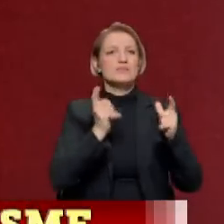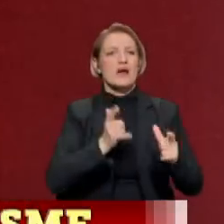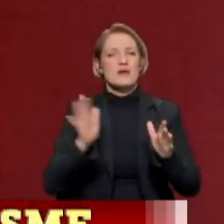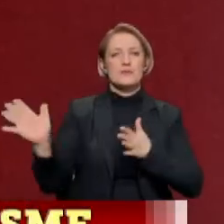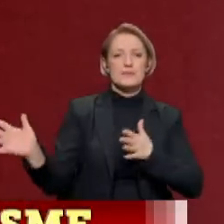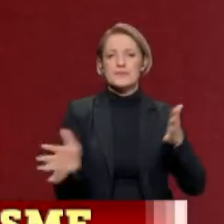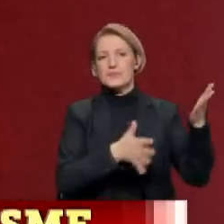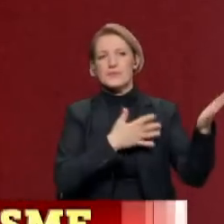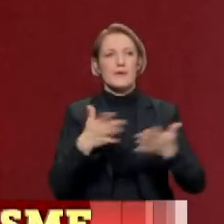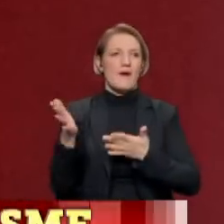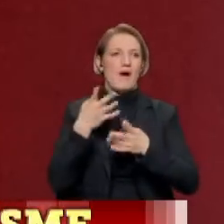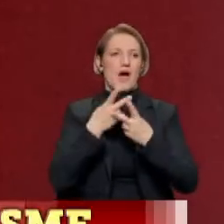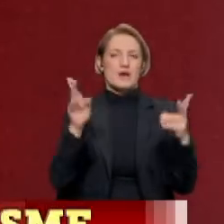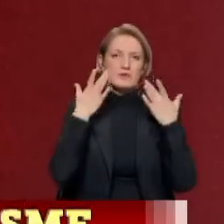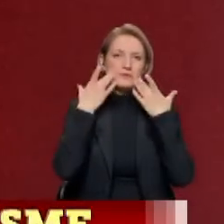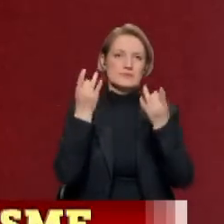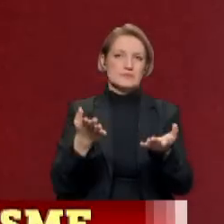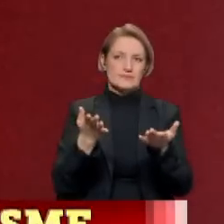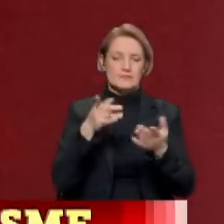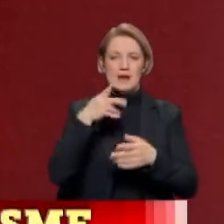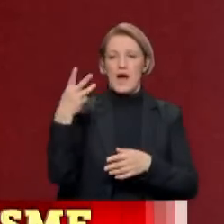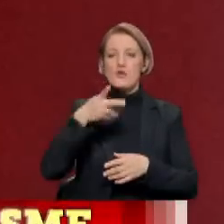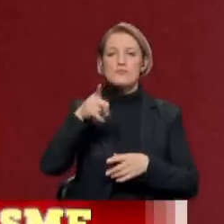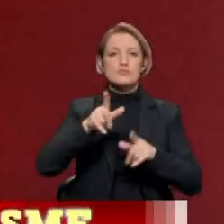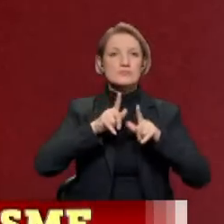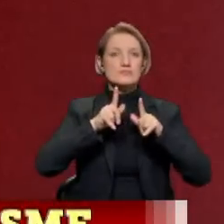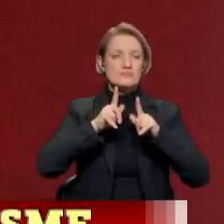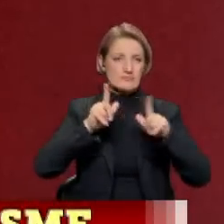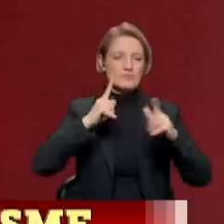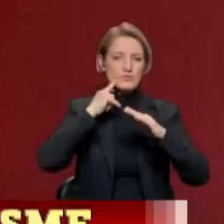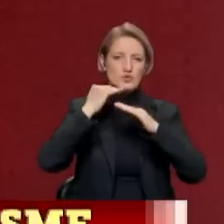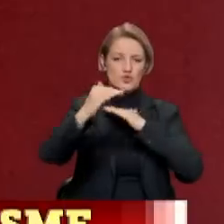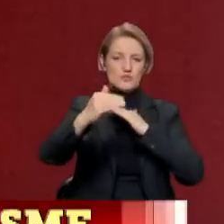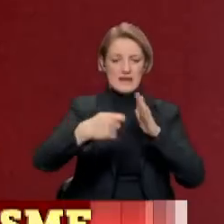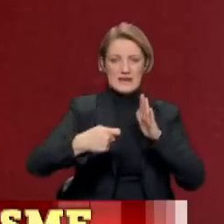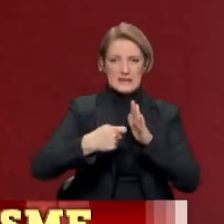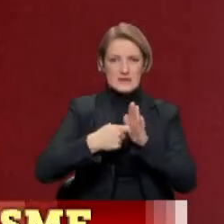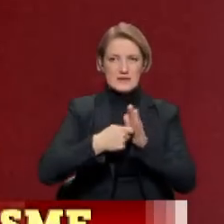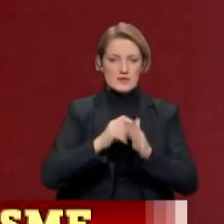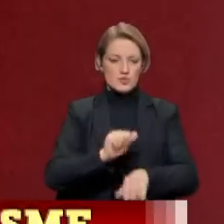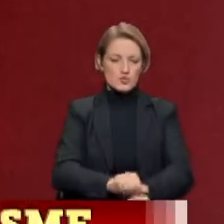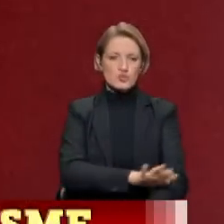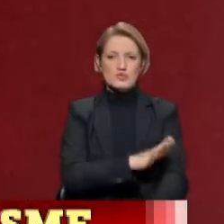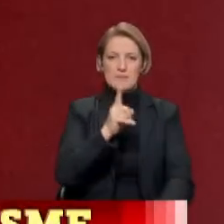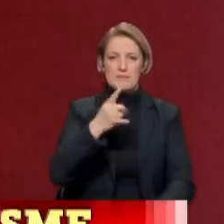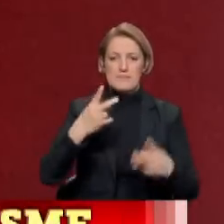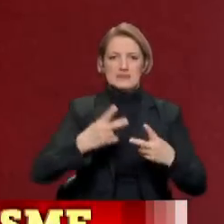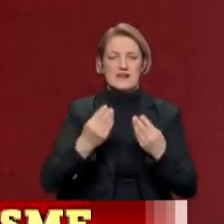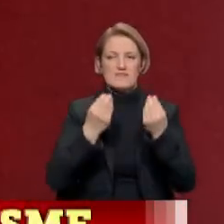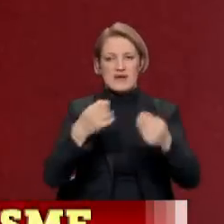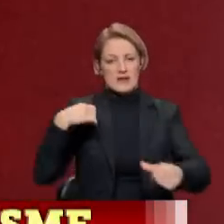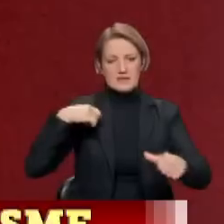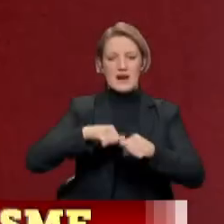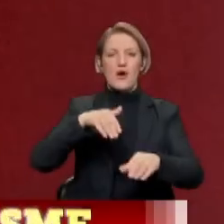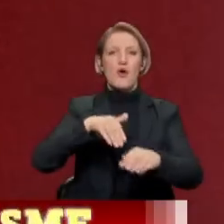savrulduklarının çok açık bir göstergesi. Erdoğan'ın bu çağrıyı yapmasıyla aslında toplumda kendi tabanında duygusal bir mesaj vererek yeniden